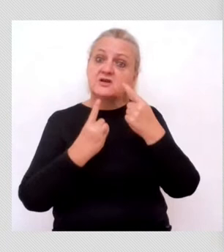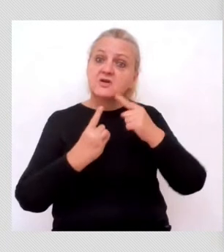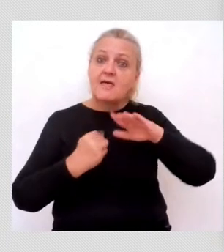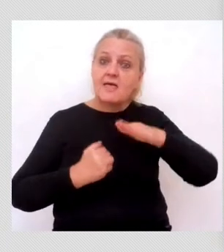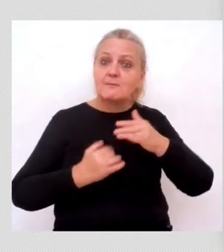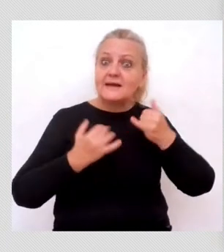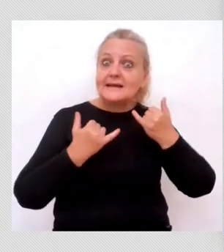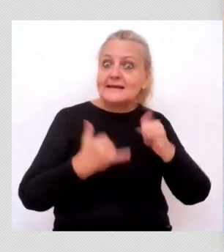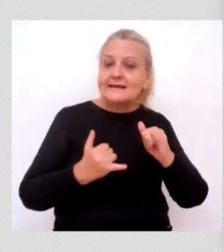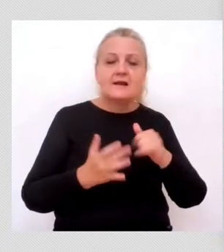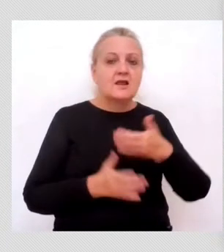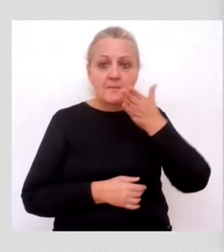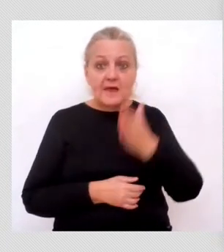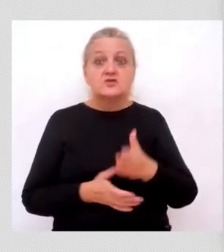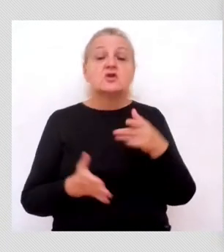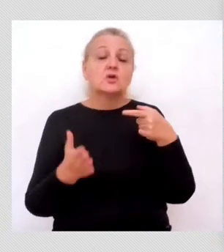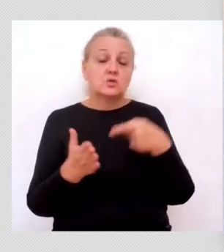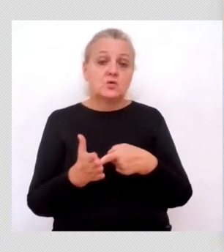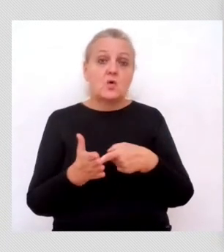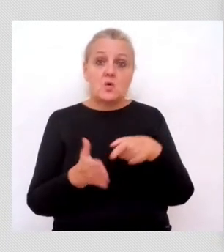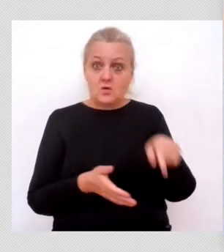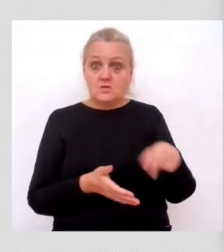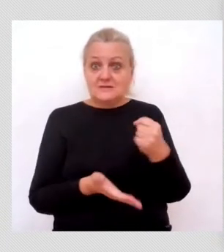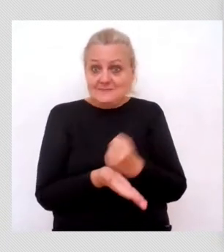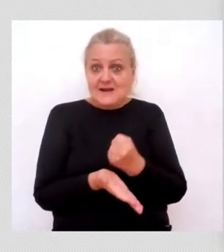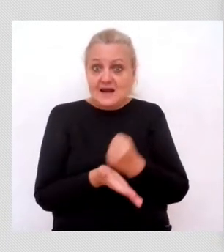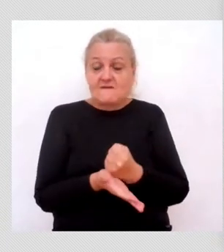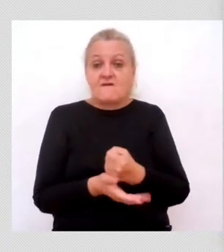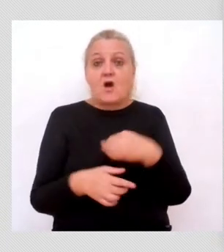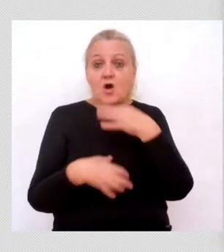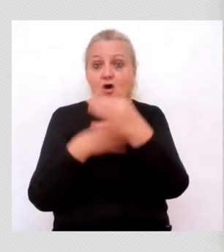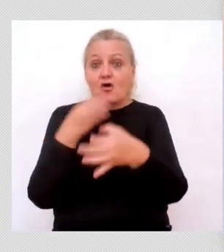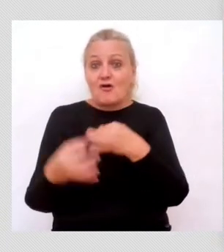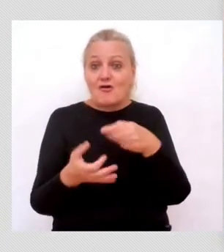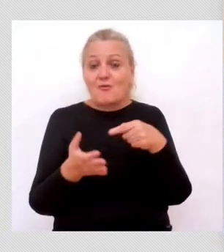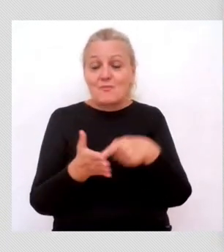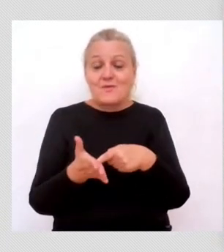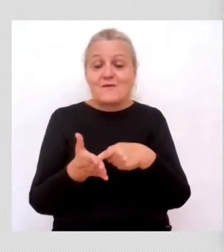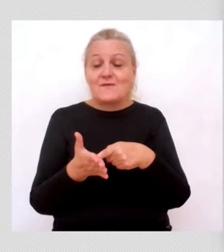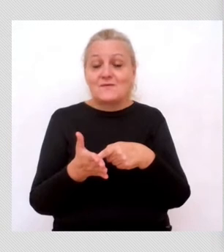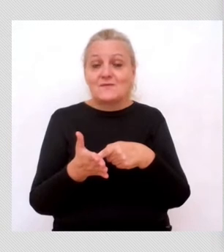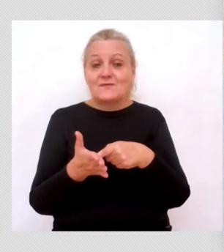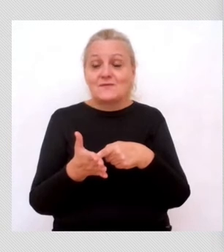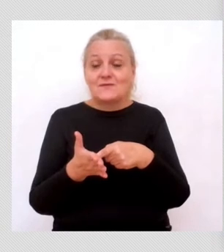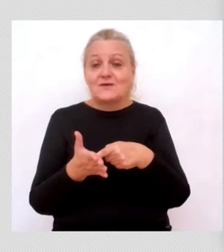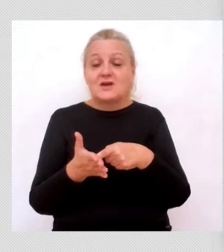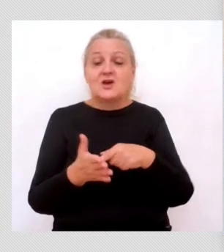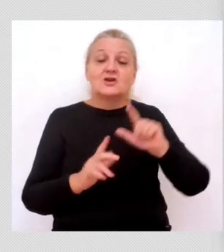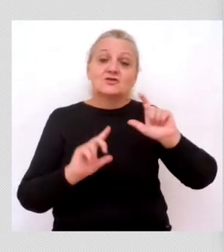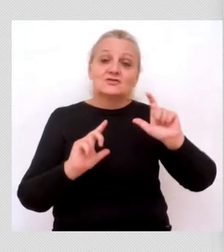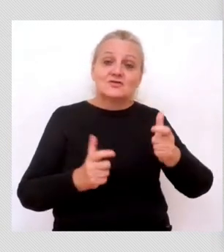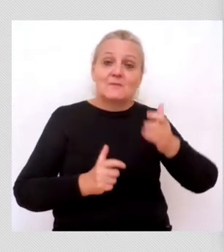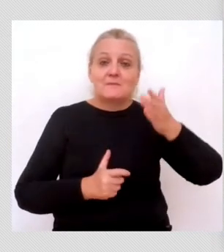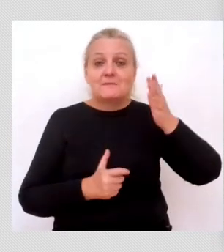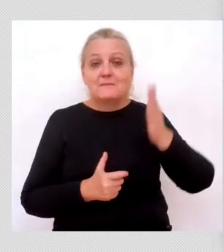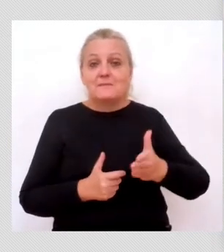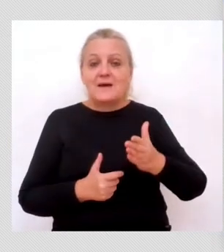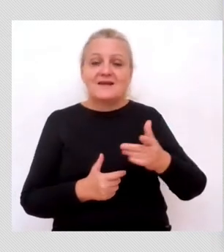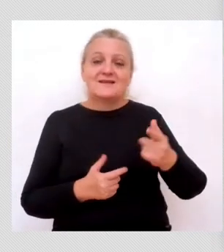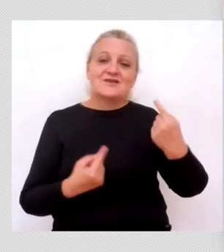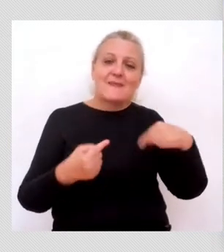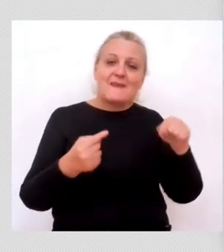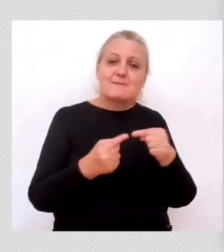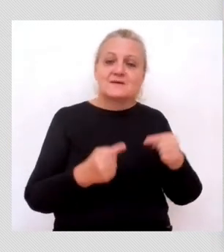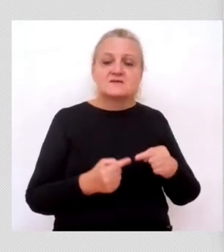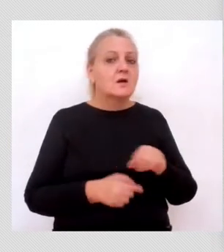będzie, akurat w tej sprawie, gdzie mówimy o... Nie o tym, że coś będzie w złym guście, tylko coś